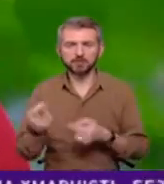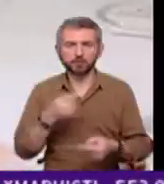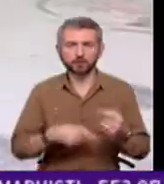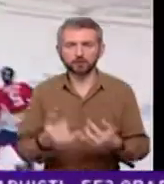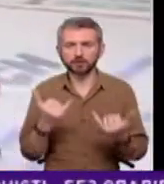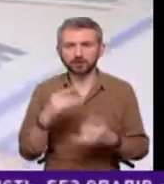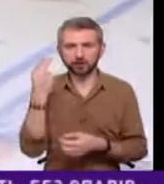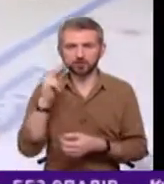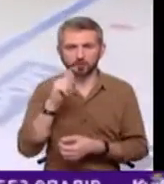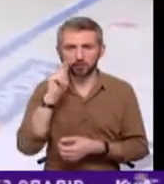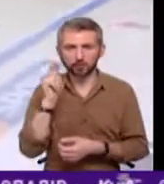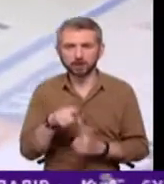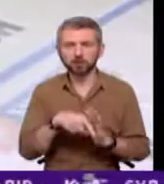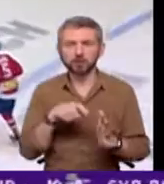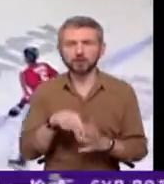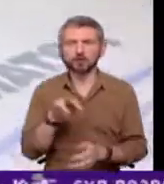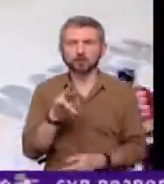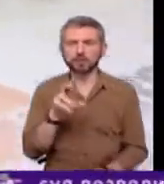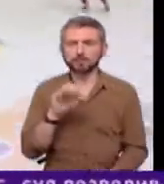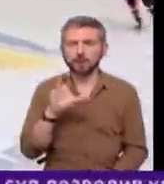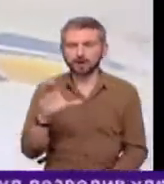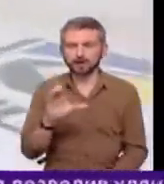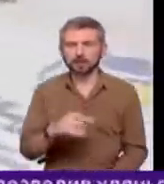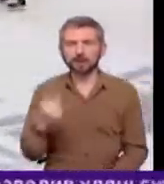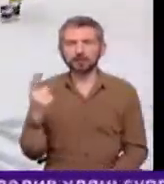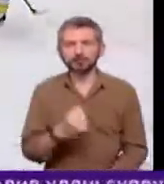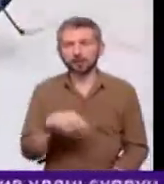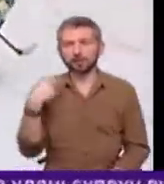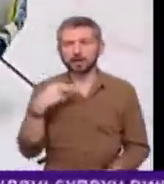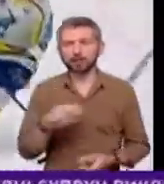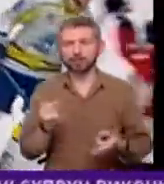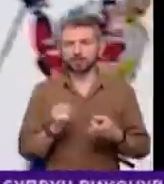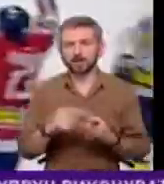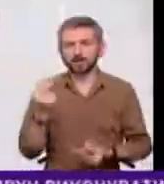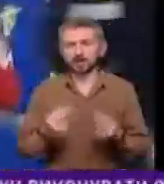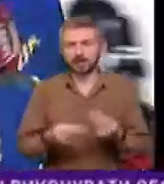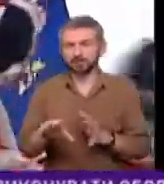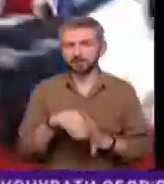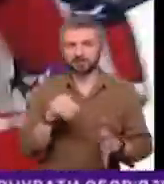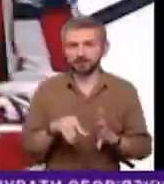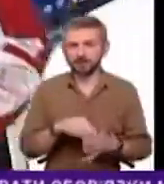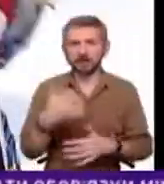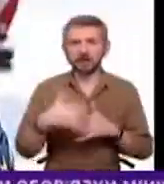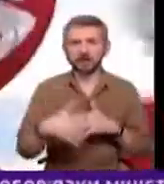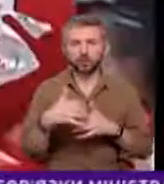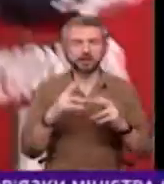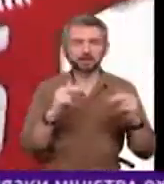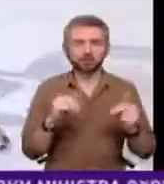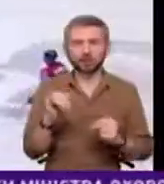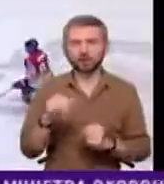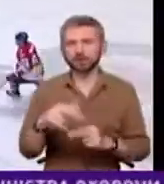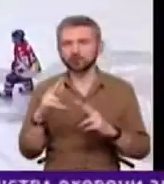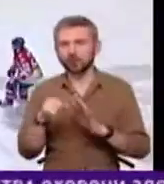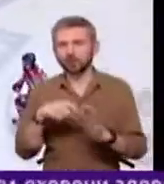чинний чемпіон України – Донецький Донбас. На тижневу перерву пов'язано із іграми збірних. Херсонський Дніпро та Донбас пішли